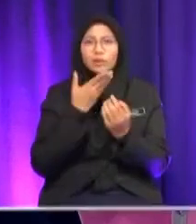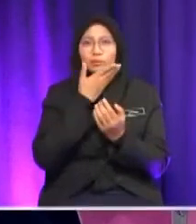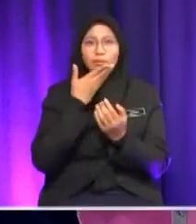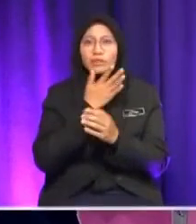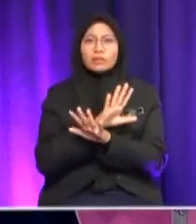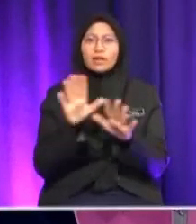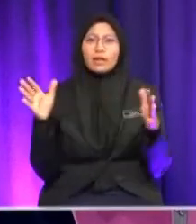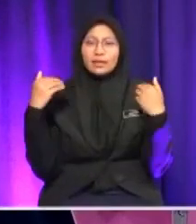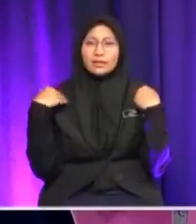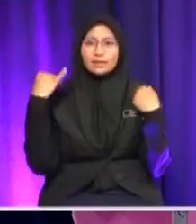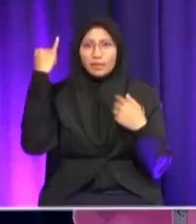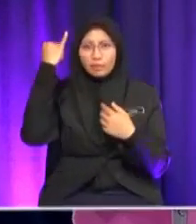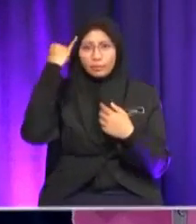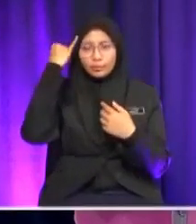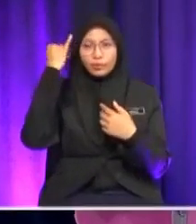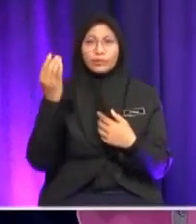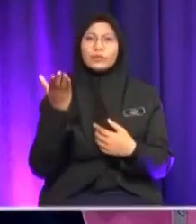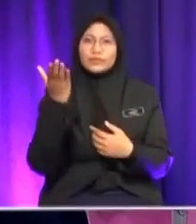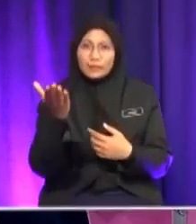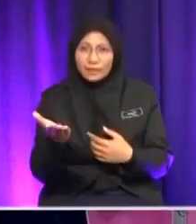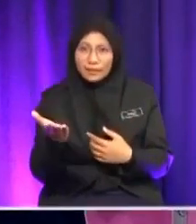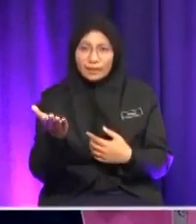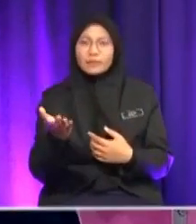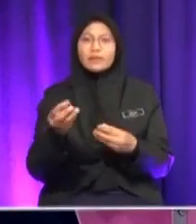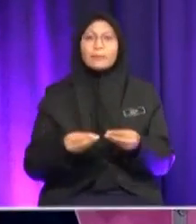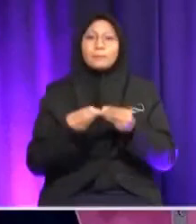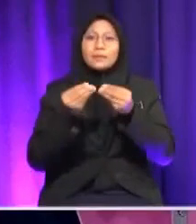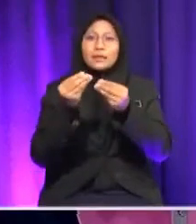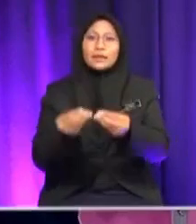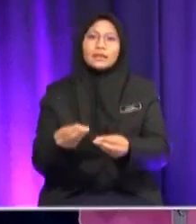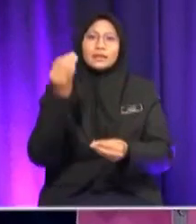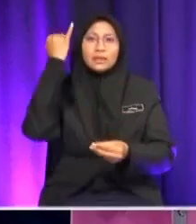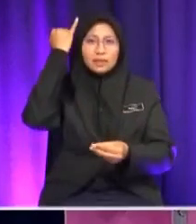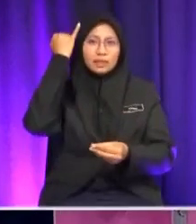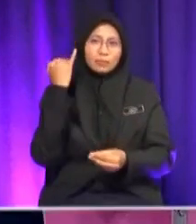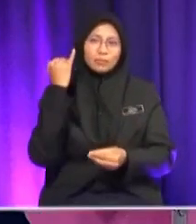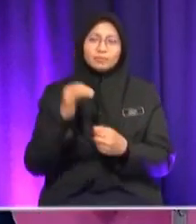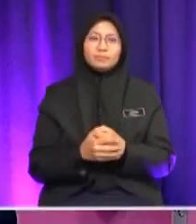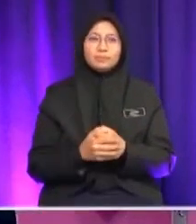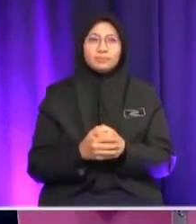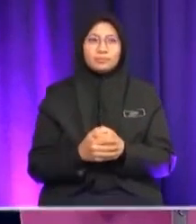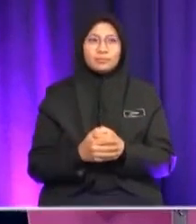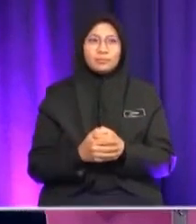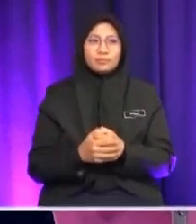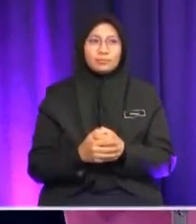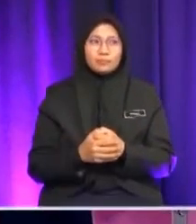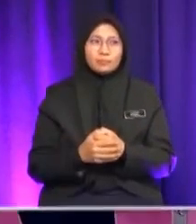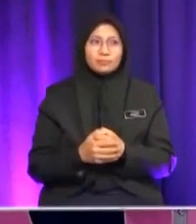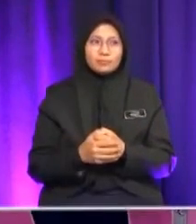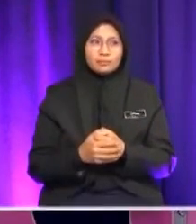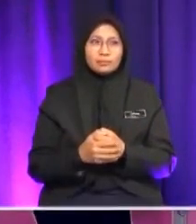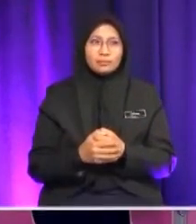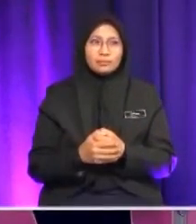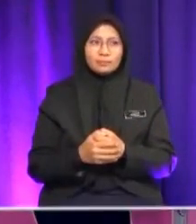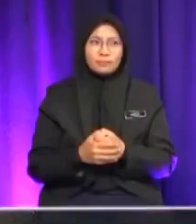kita perlu memberi ilmu kewangan. Ilmu pengurusan kewangan kepada murid-murid. Okey, bagaimana pula jawapan